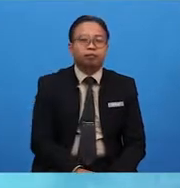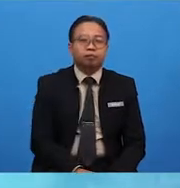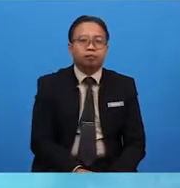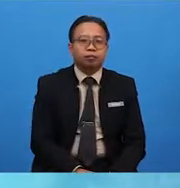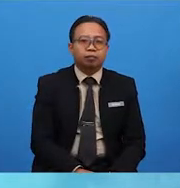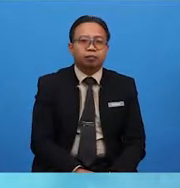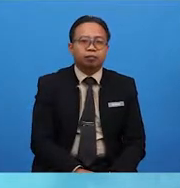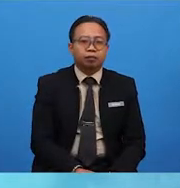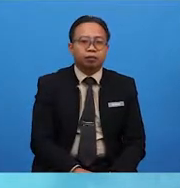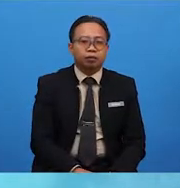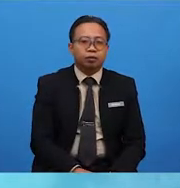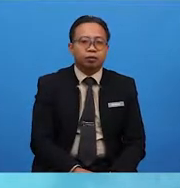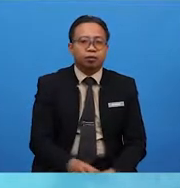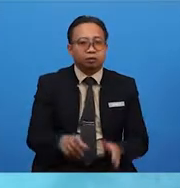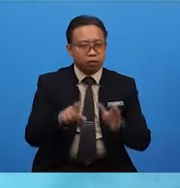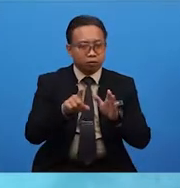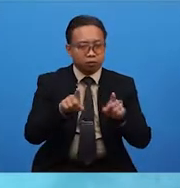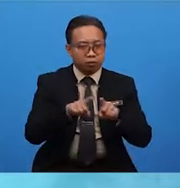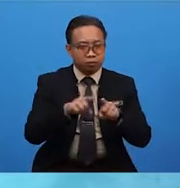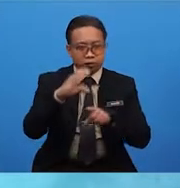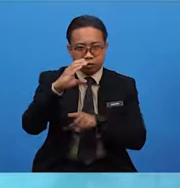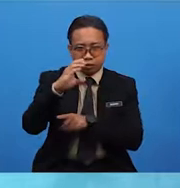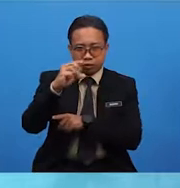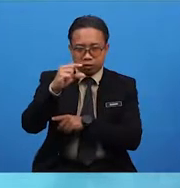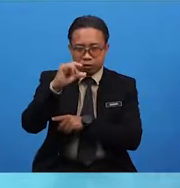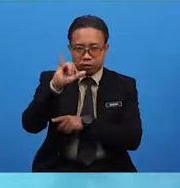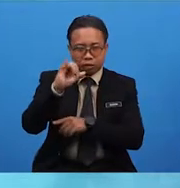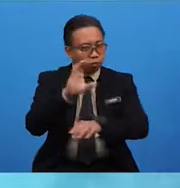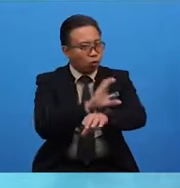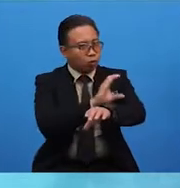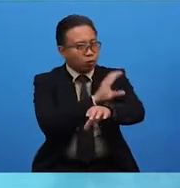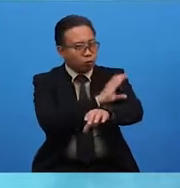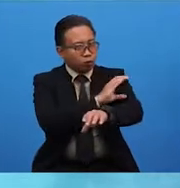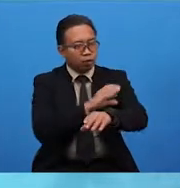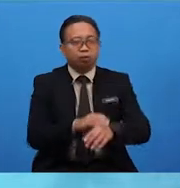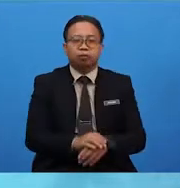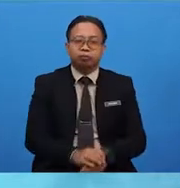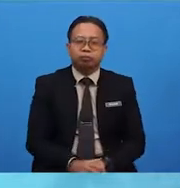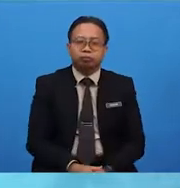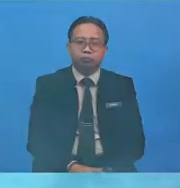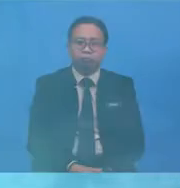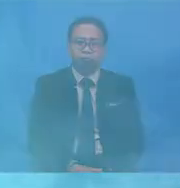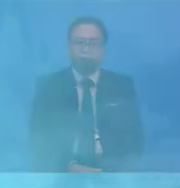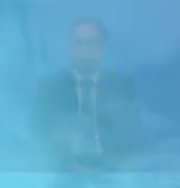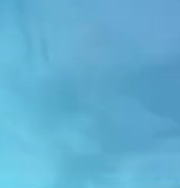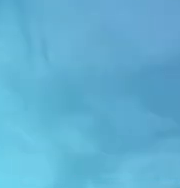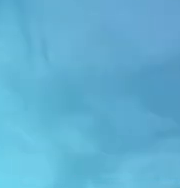berhenti digital dan precision CJR atau computer generated image provided